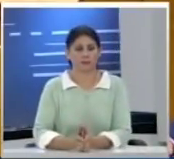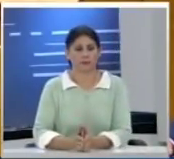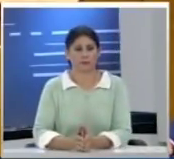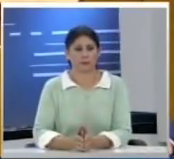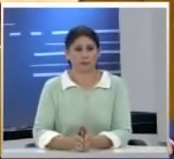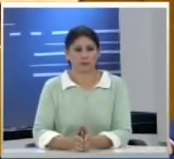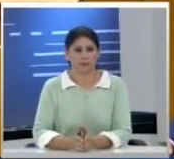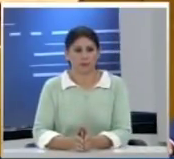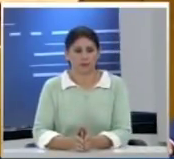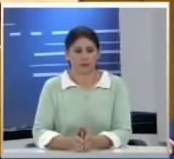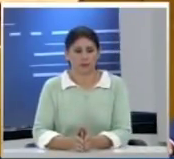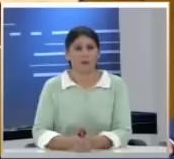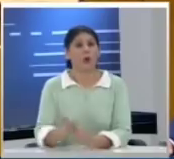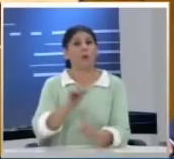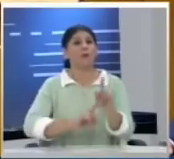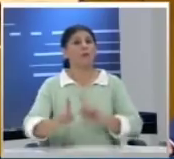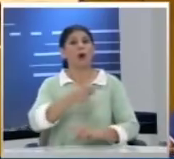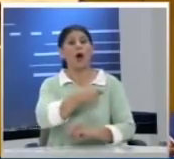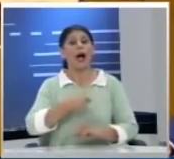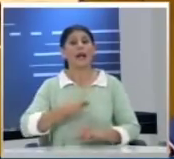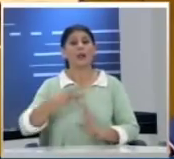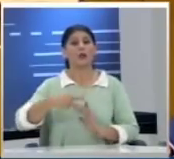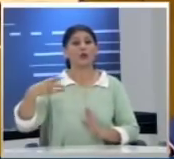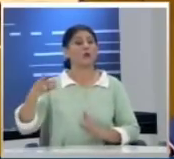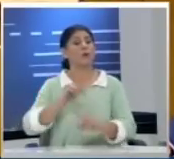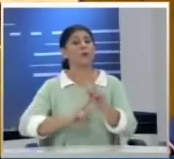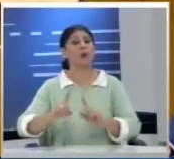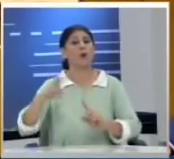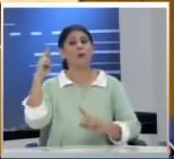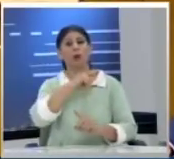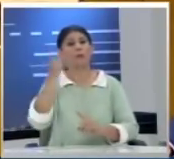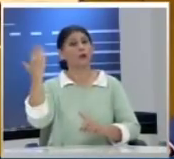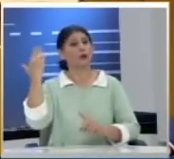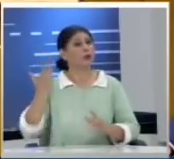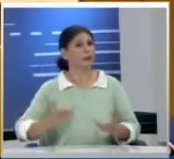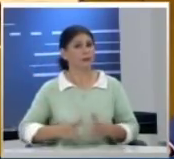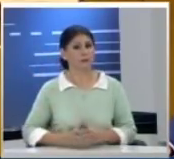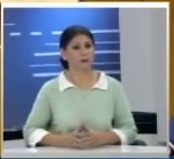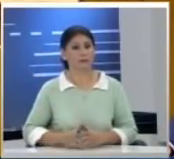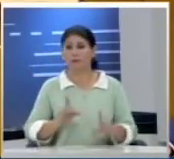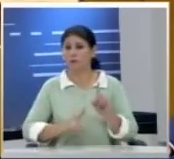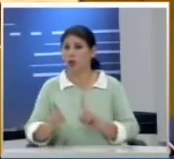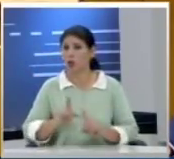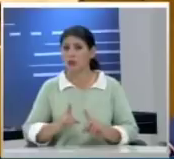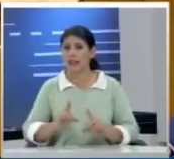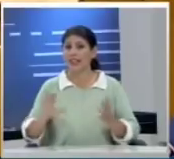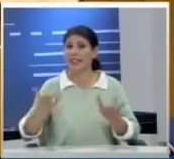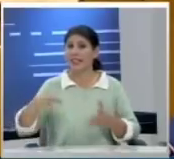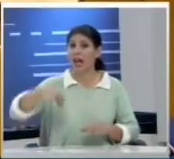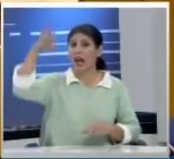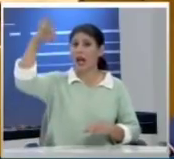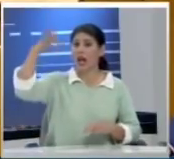είναι ο αρχηγός του ΣΥΡΙΖΑ και ποιος ήταν πρωθυπουργός τότε. Ποιος. Γιατί τον